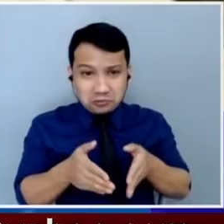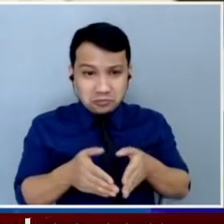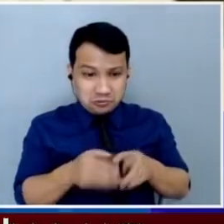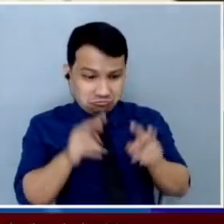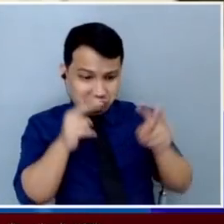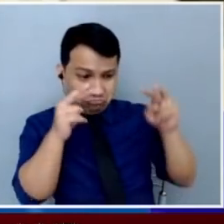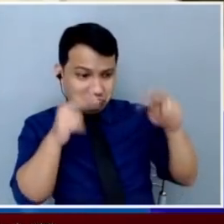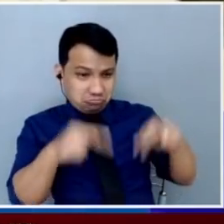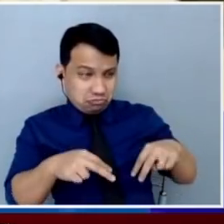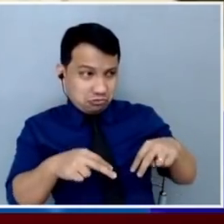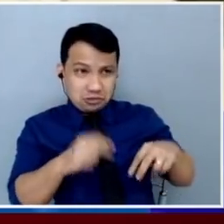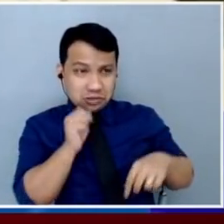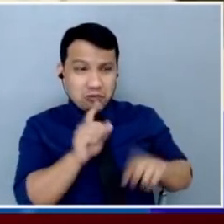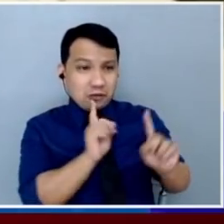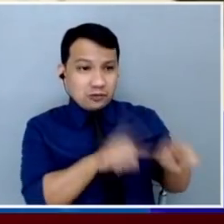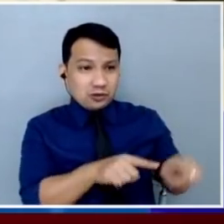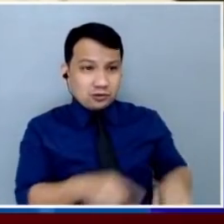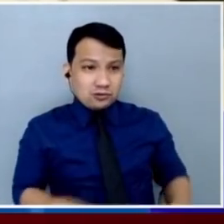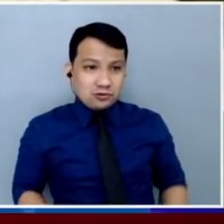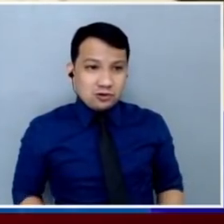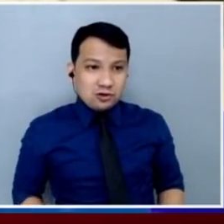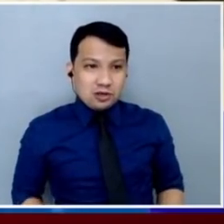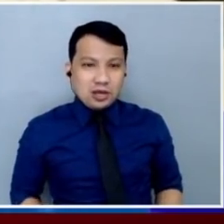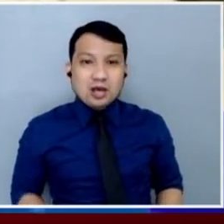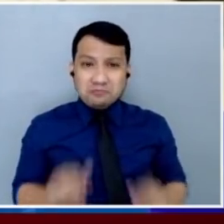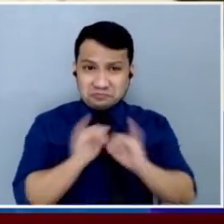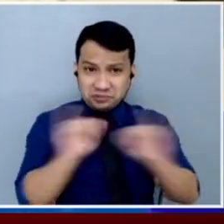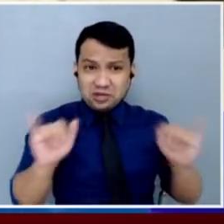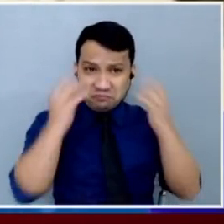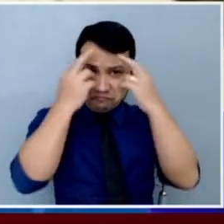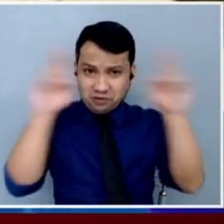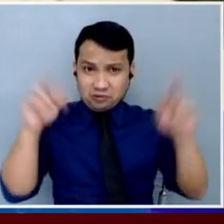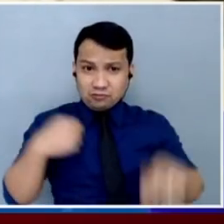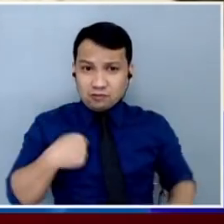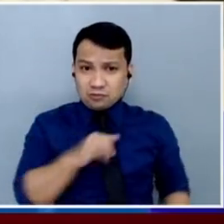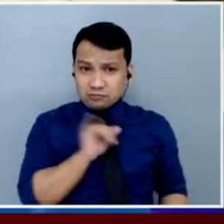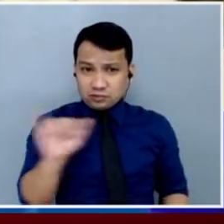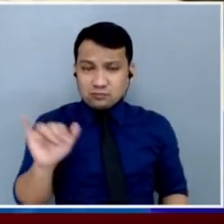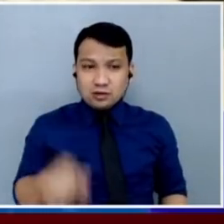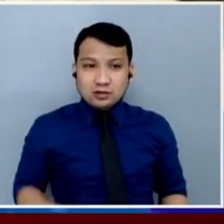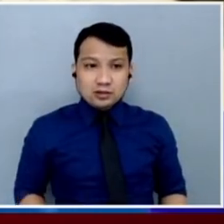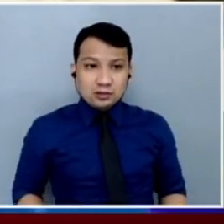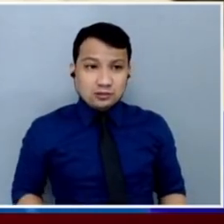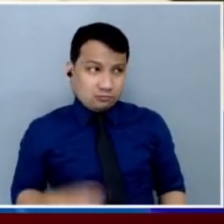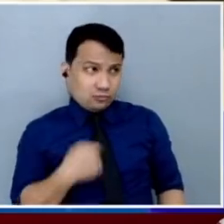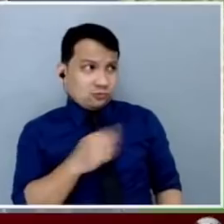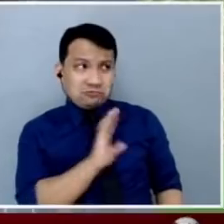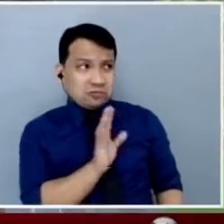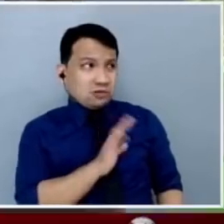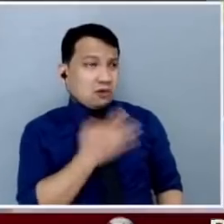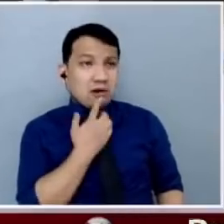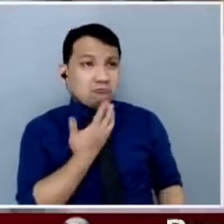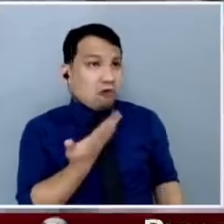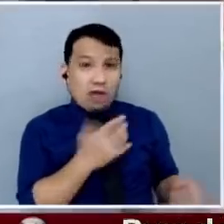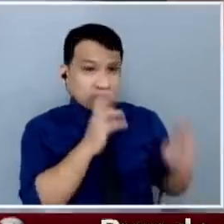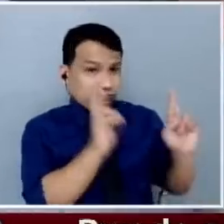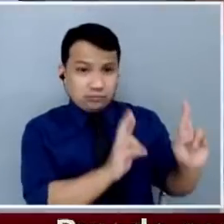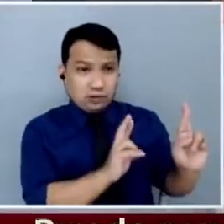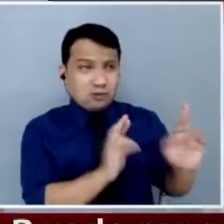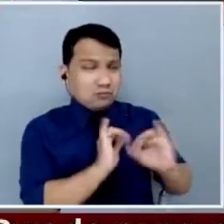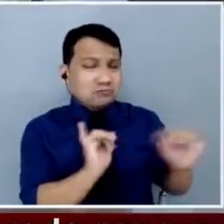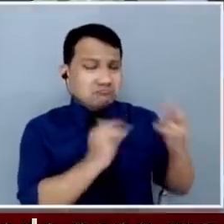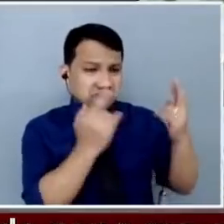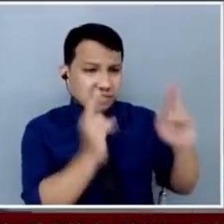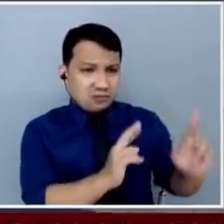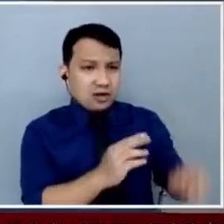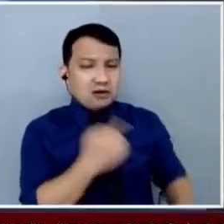makakasagot. Bawal na mayor kami. Ka ng, mayor ka pa rin, di ba? Bastos na kami sumagot. Pag sumagot kami, hindi naman siguro. Nilinaw din ni